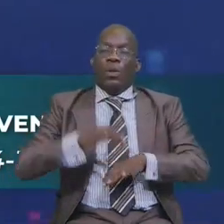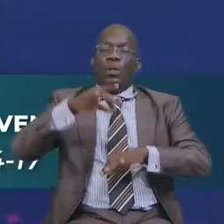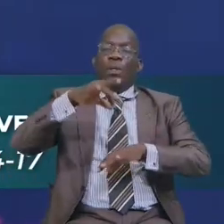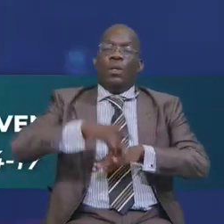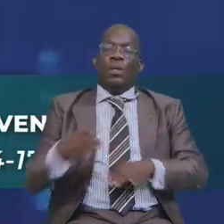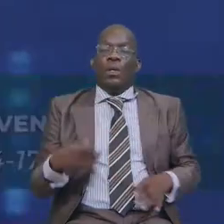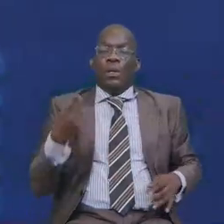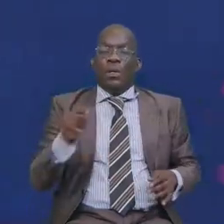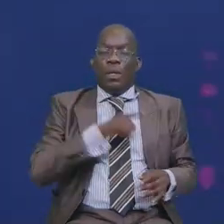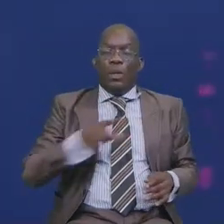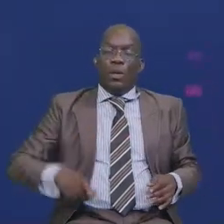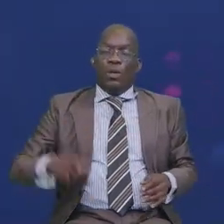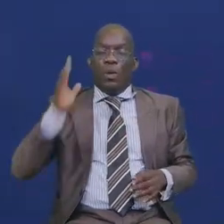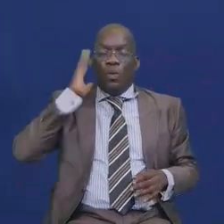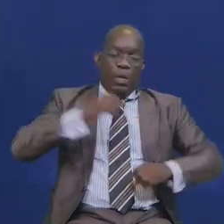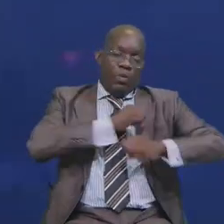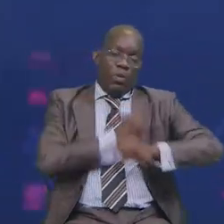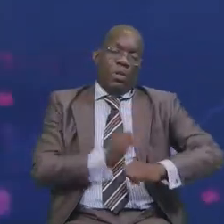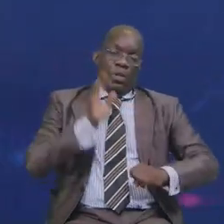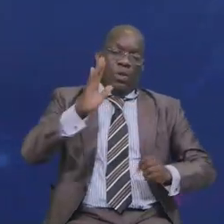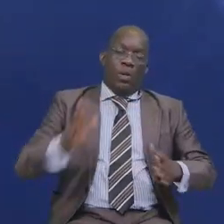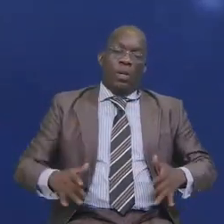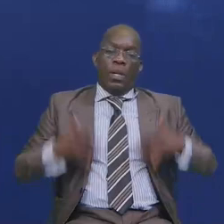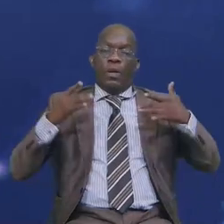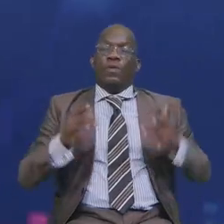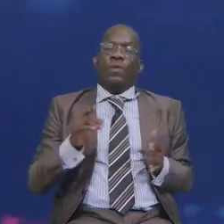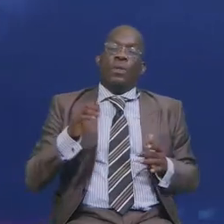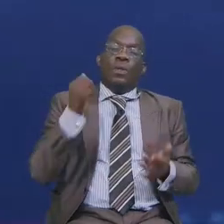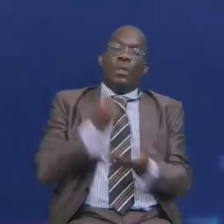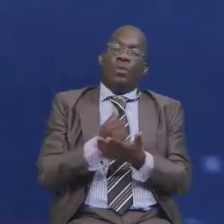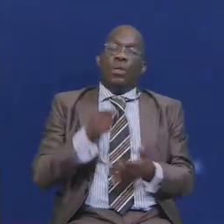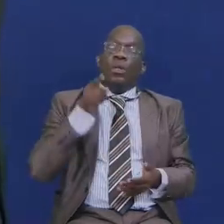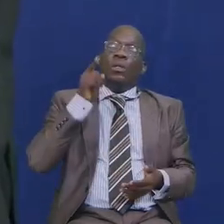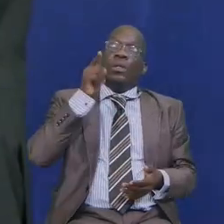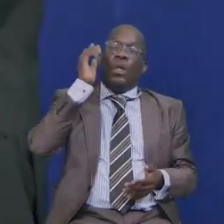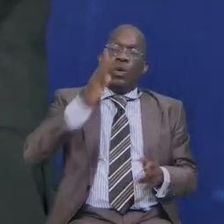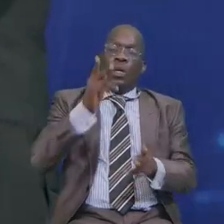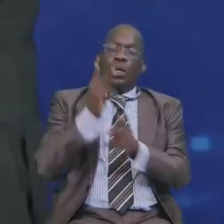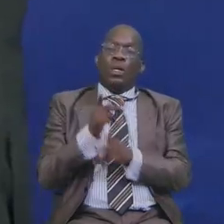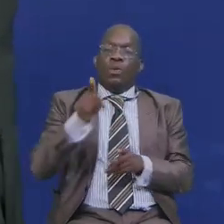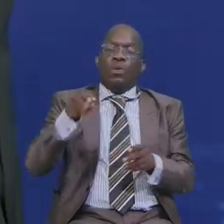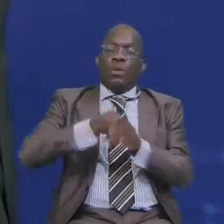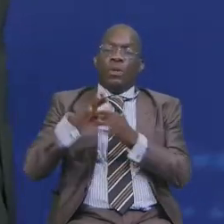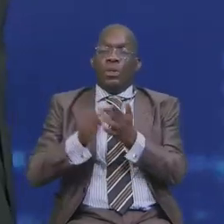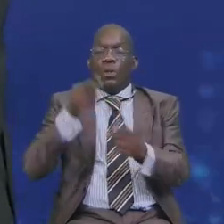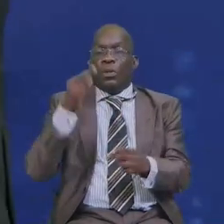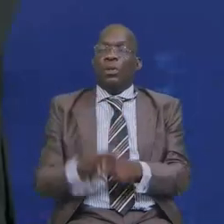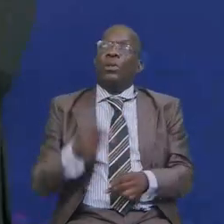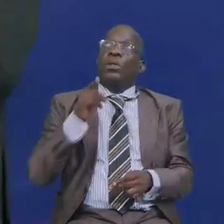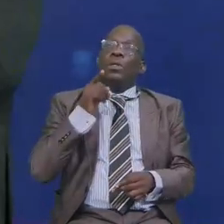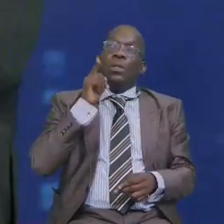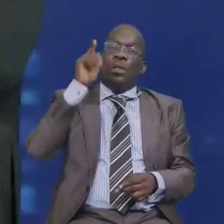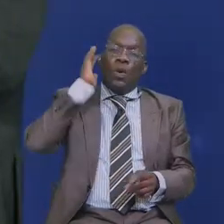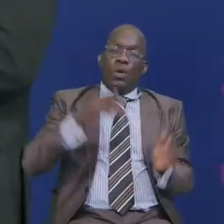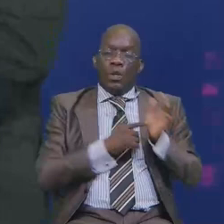le Seigneur va vous protéger. Il va vous préserver. Il va vous montrer le chemin